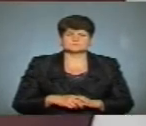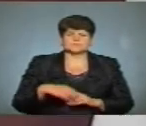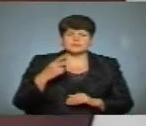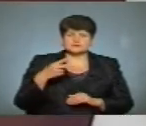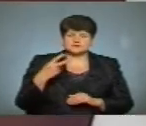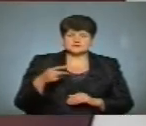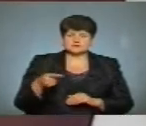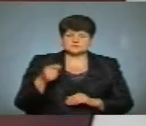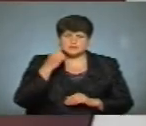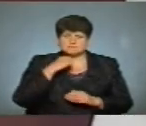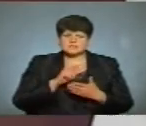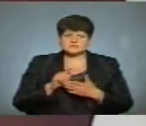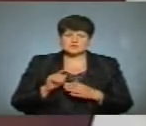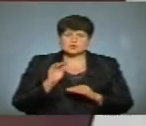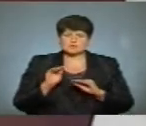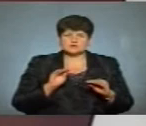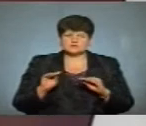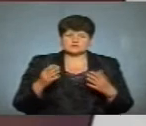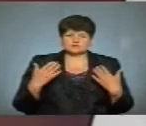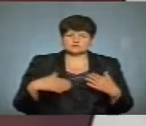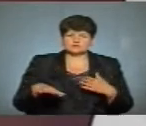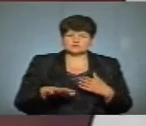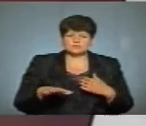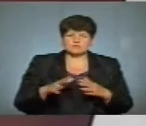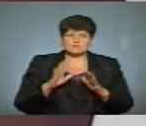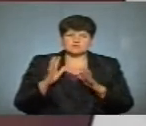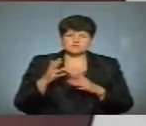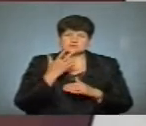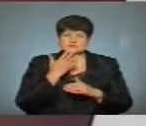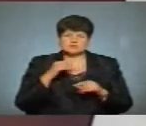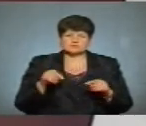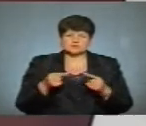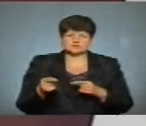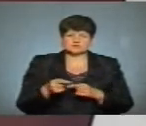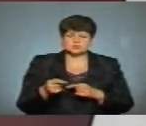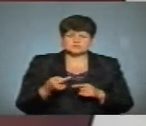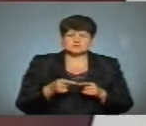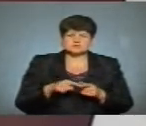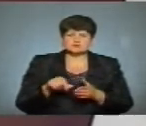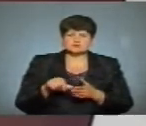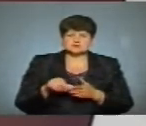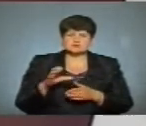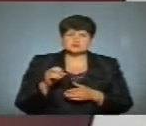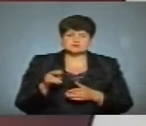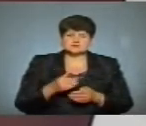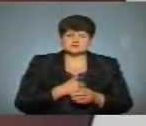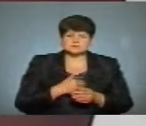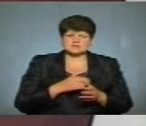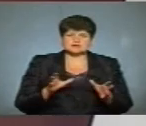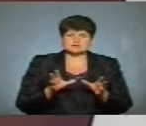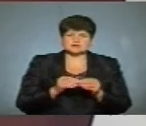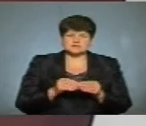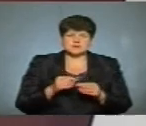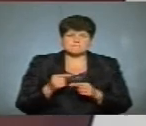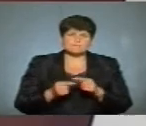Двадцять тернопільських пенсіонерів облаштовують відпочинкову зону у парку національного відродження в Тернополі. Це учасники соціальної ініціативи «Єднання